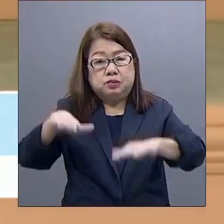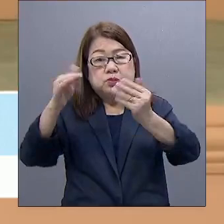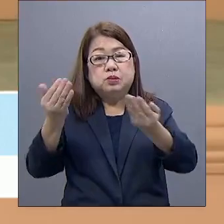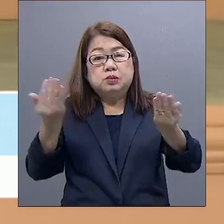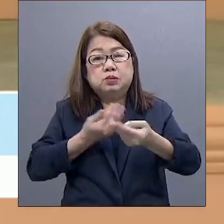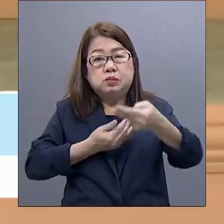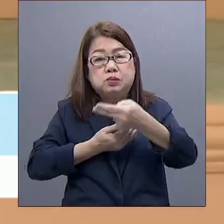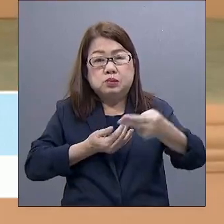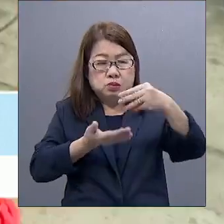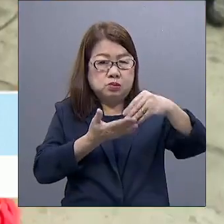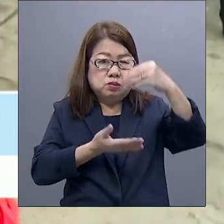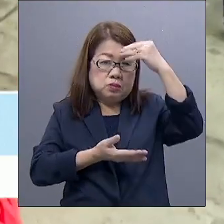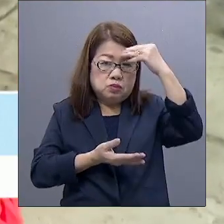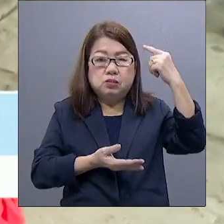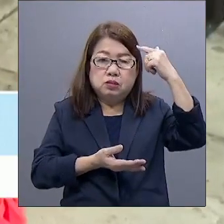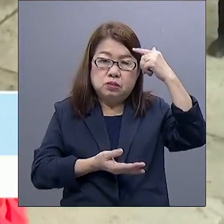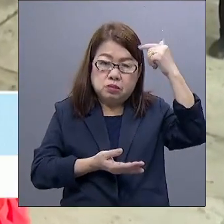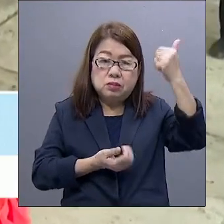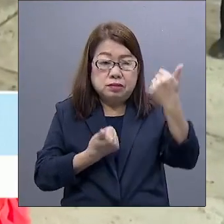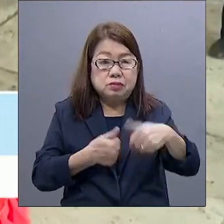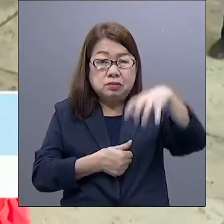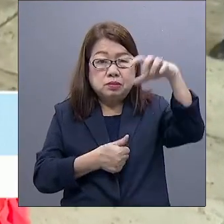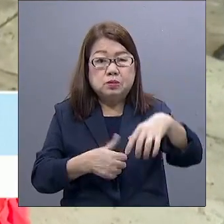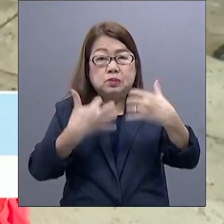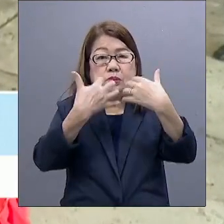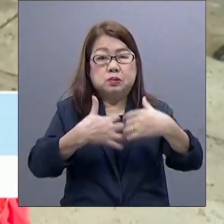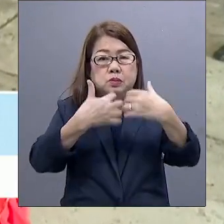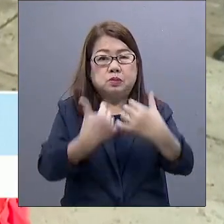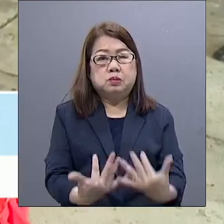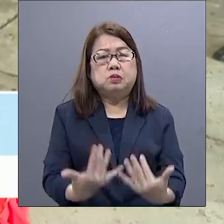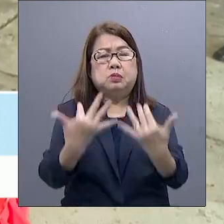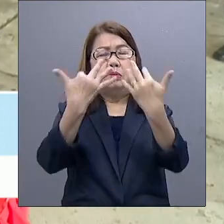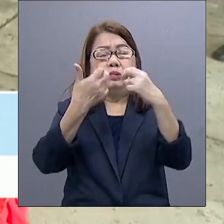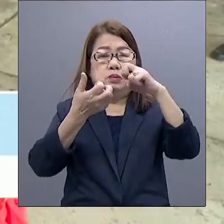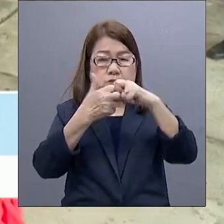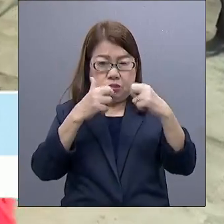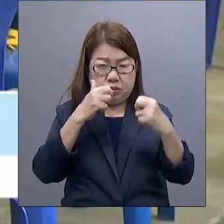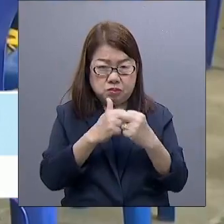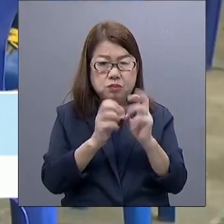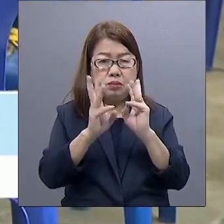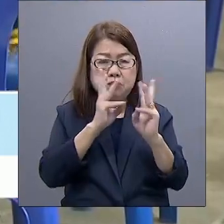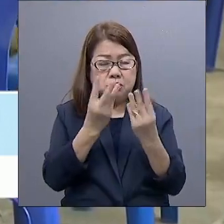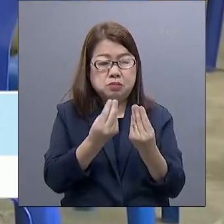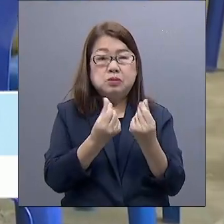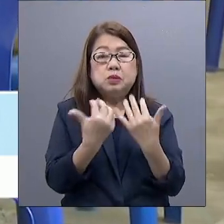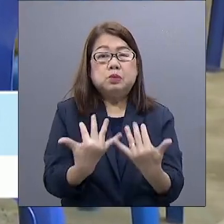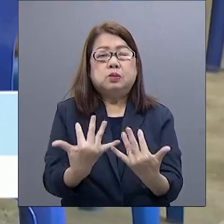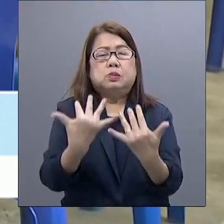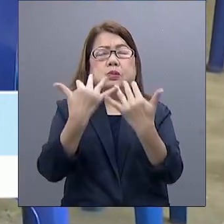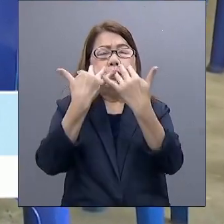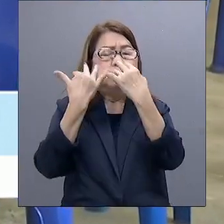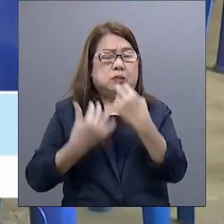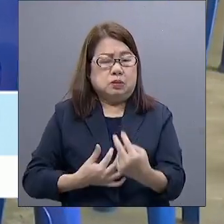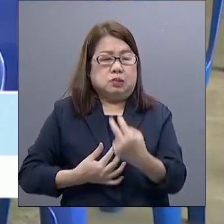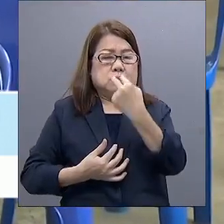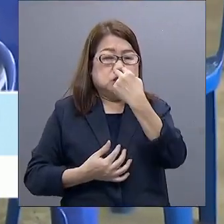เขารู้วาโงโม่จะสรางความเดิดร้อนใหเขากับยัไงนอกจากฝ่นระออง มนลพิษ และยัมีสิบร้อจ